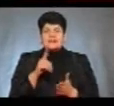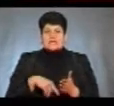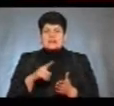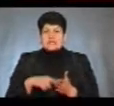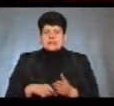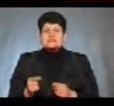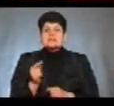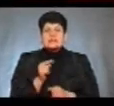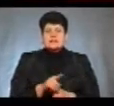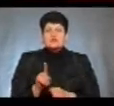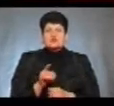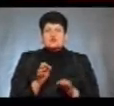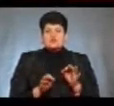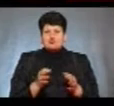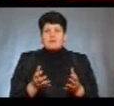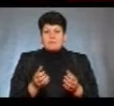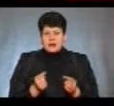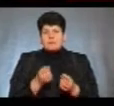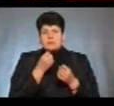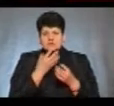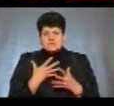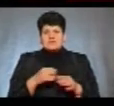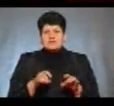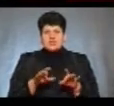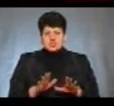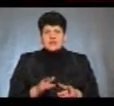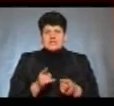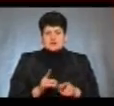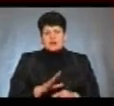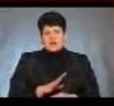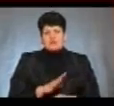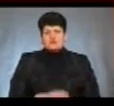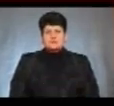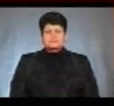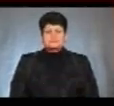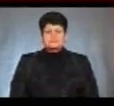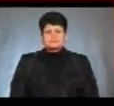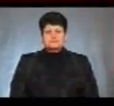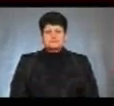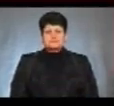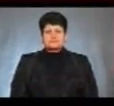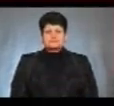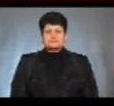що суд прийме позитивне рішення, дійсно, яке було.